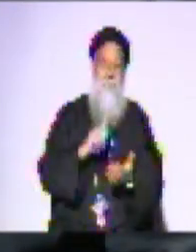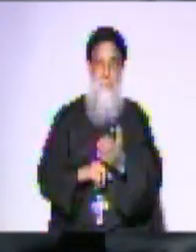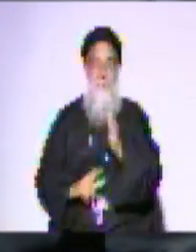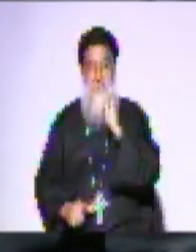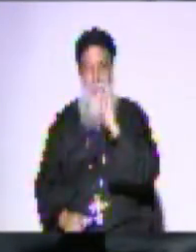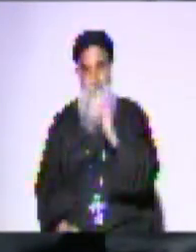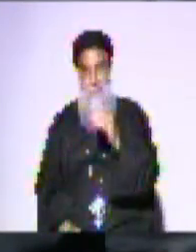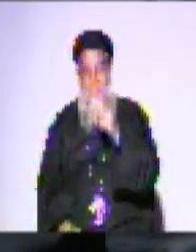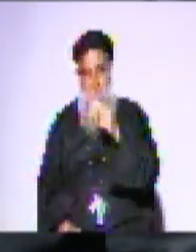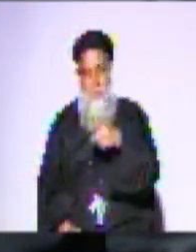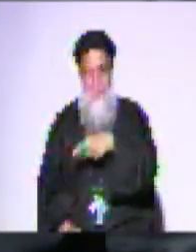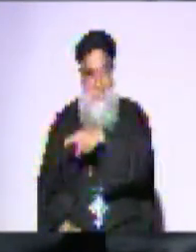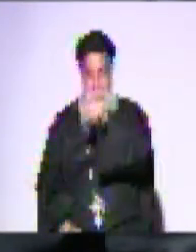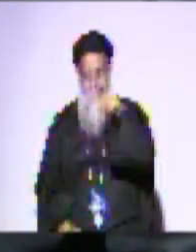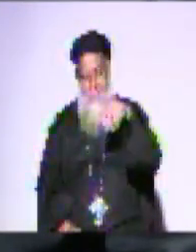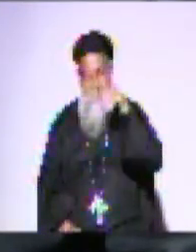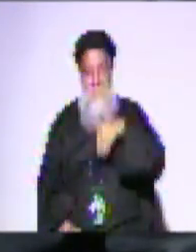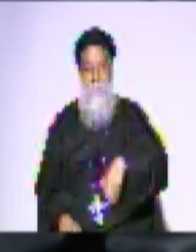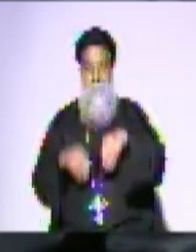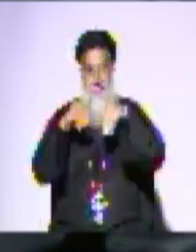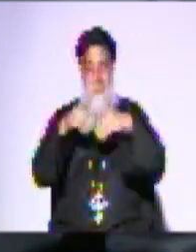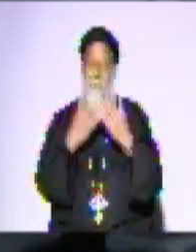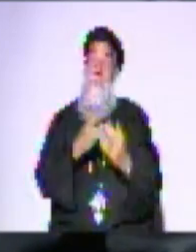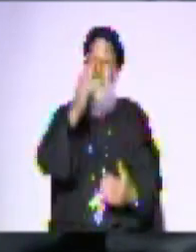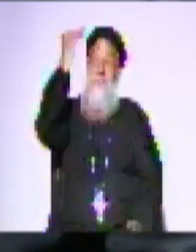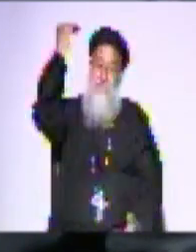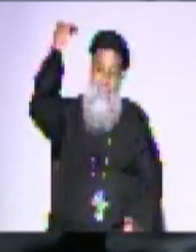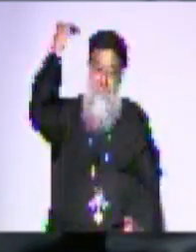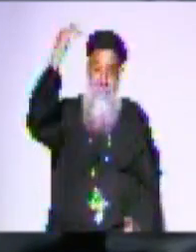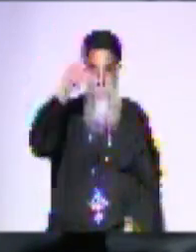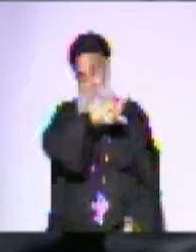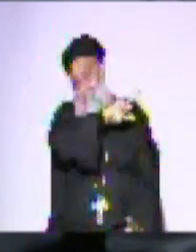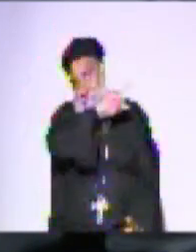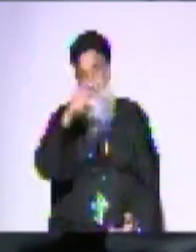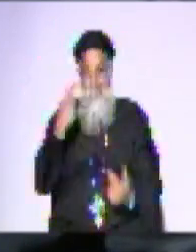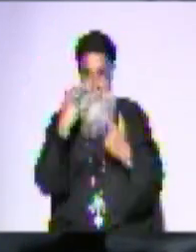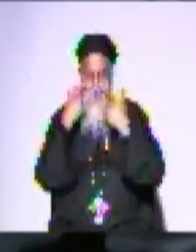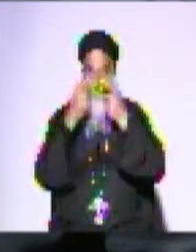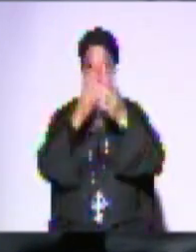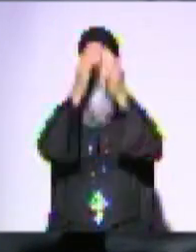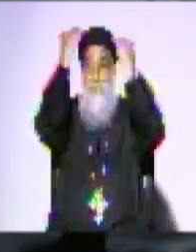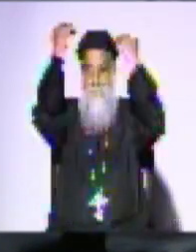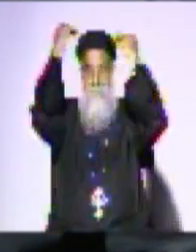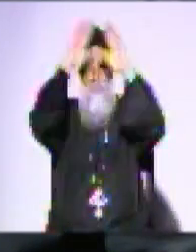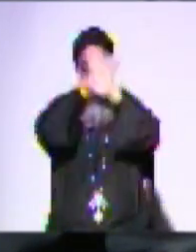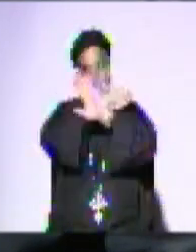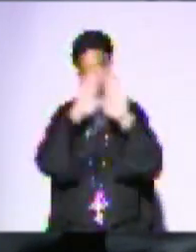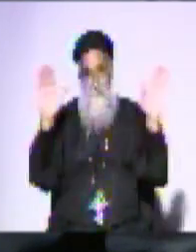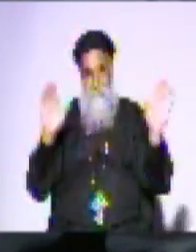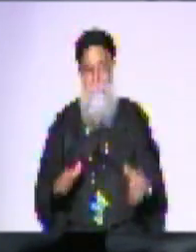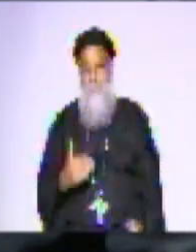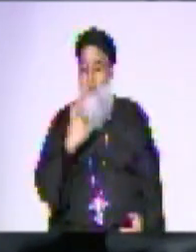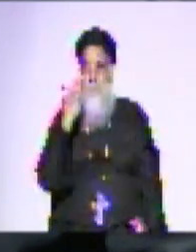الحق أقول لك إن كان أحد لا يولد من فوق لا يقدر أن يرى ملكوت الله